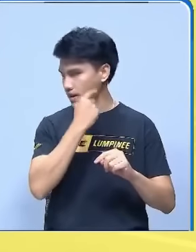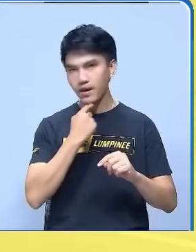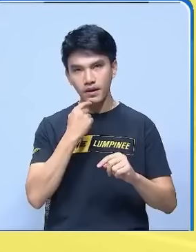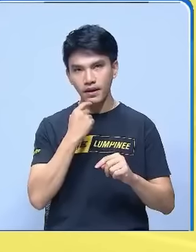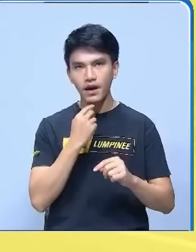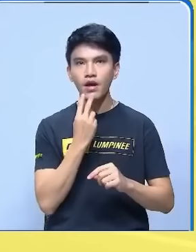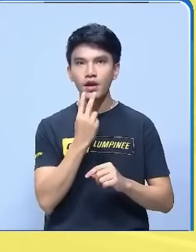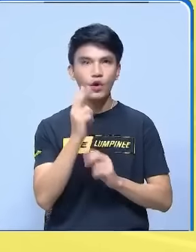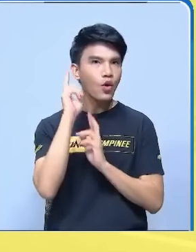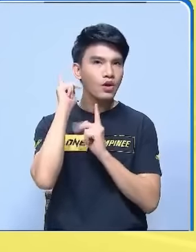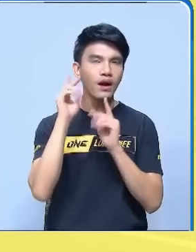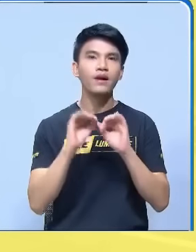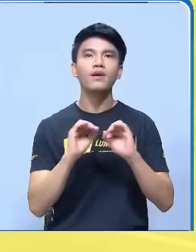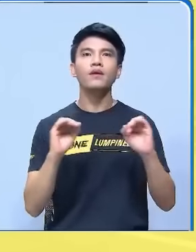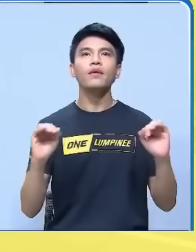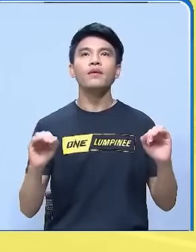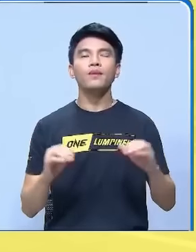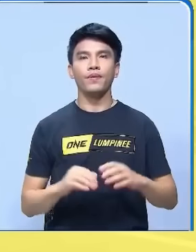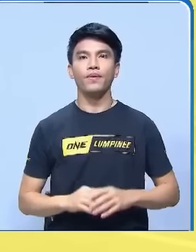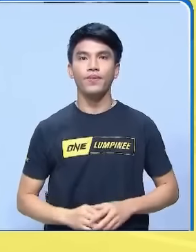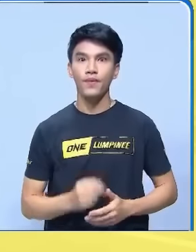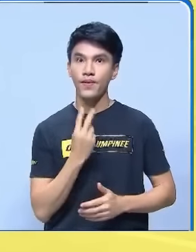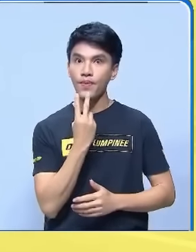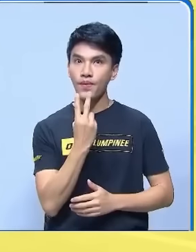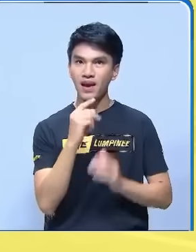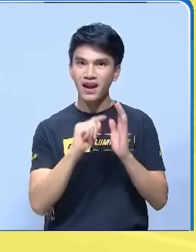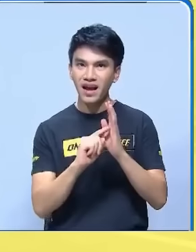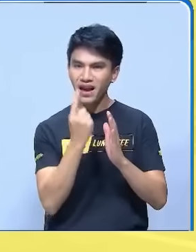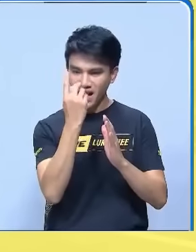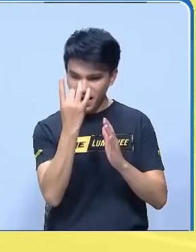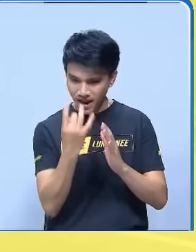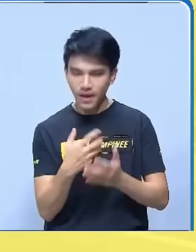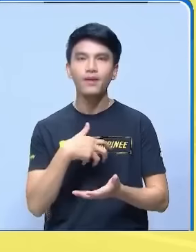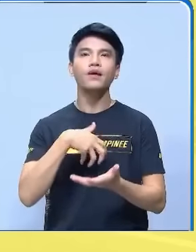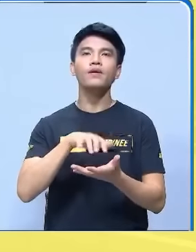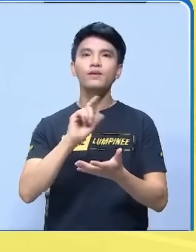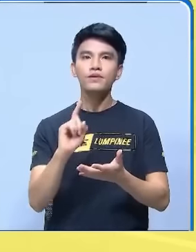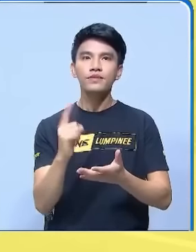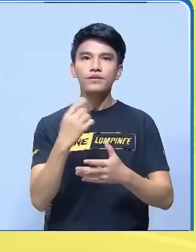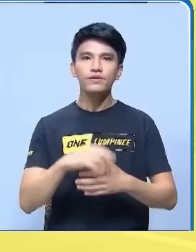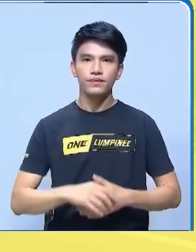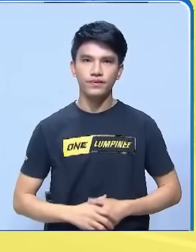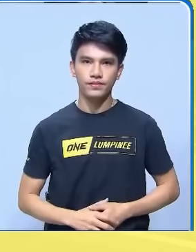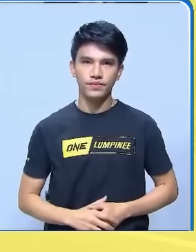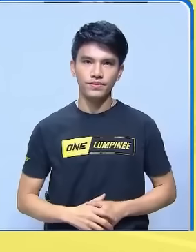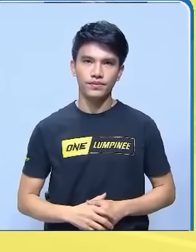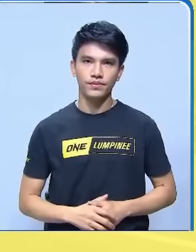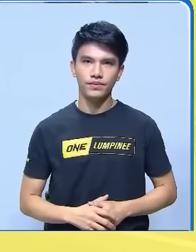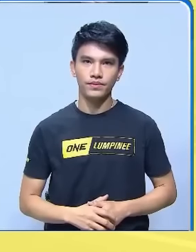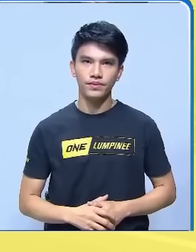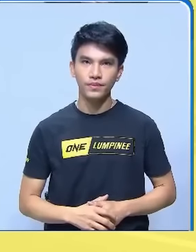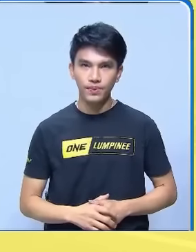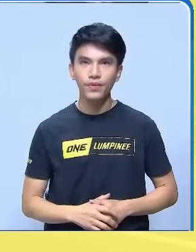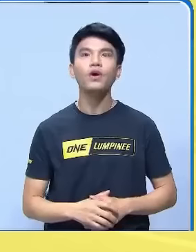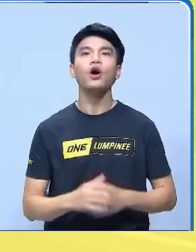พสื่อทางโซเชียลเลยอยู่ดีๆเพิ่งมาเจอเนี่ยเขาเรื่องอะไรยังไงกันเดี๋ยวเล่าให้ฟังอีกทีนึงคือสำหรับแม่ตั๊กและป๋าเบียร์นะคะก็เป็นแม่ค้า